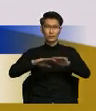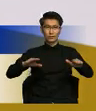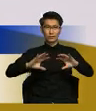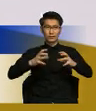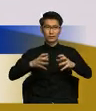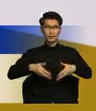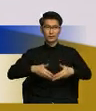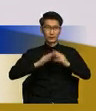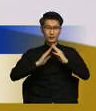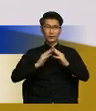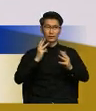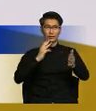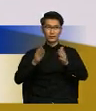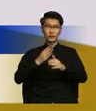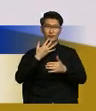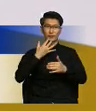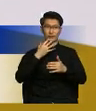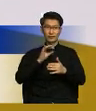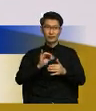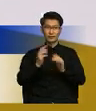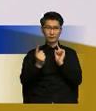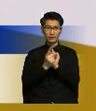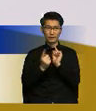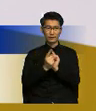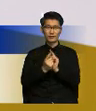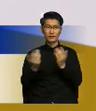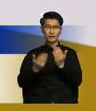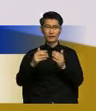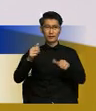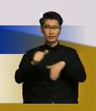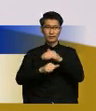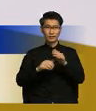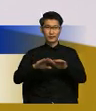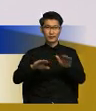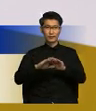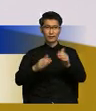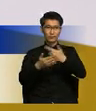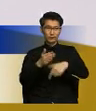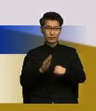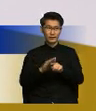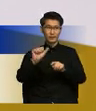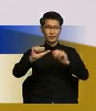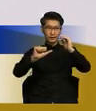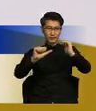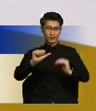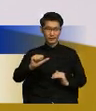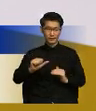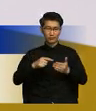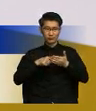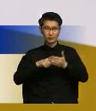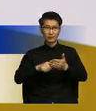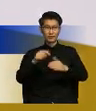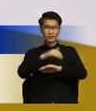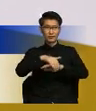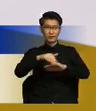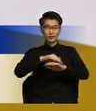수립하고, 경기도가 당면한 노동 여건을 해결하기 위해 5가지의